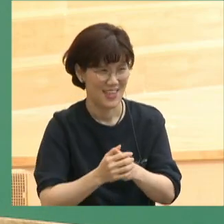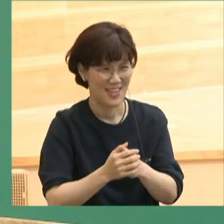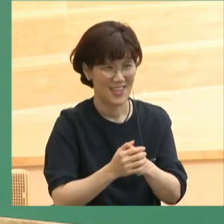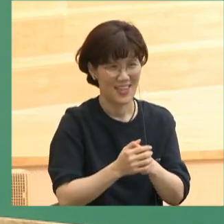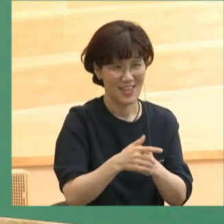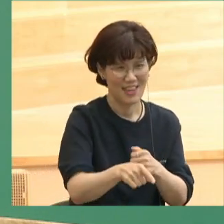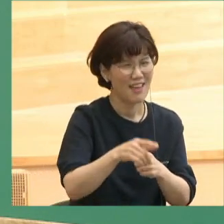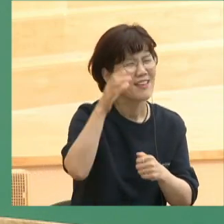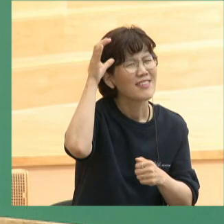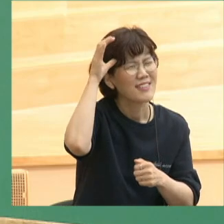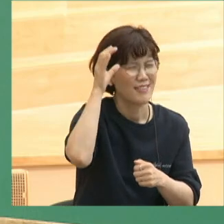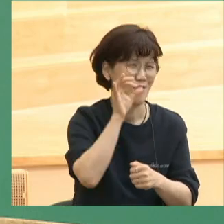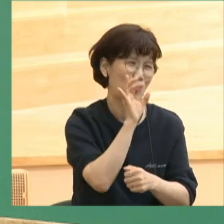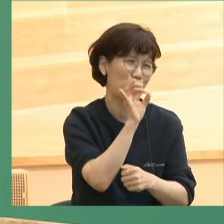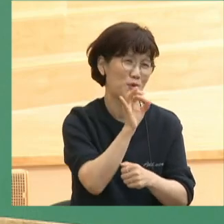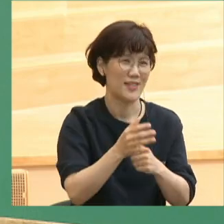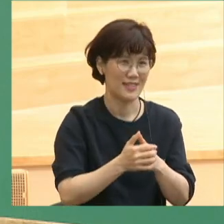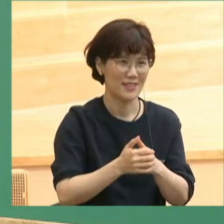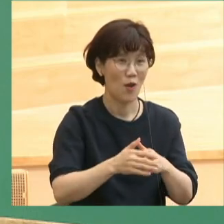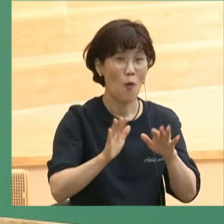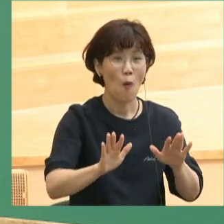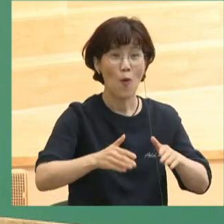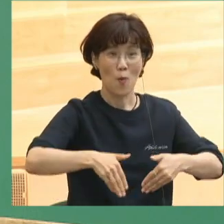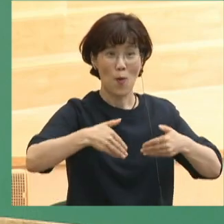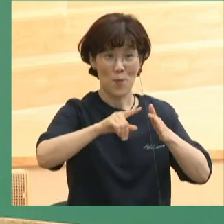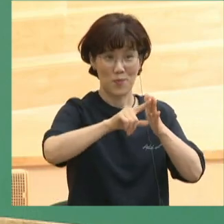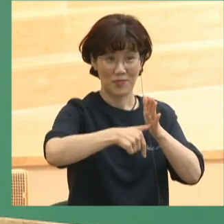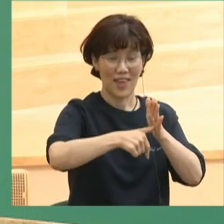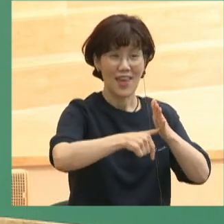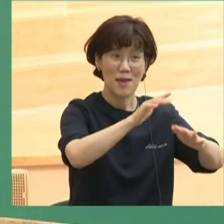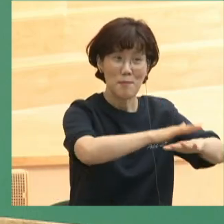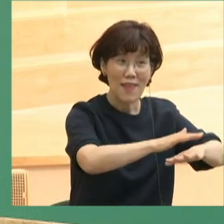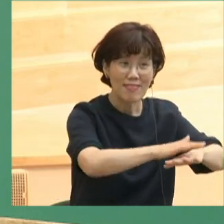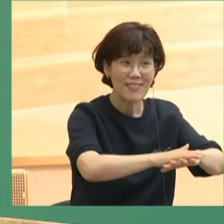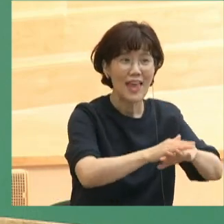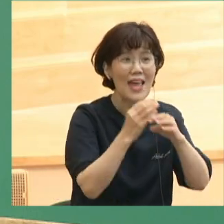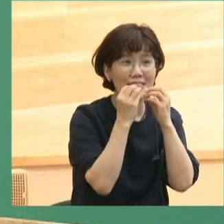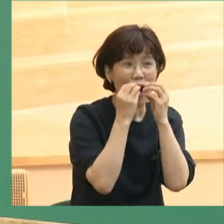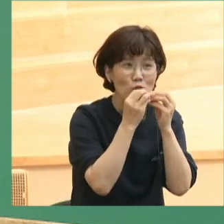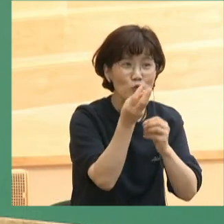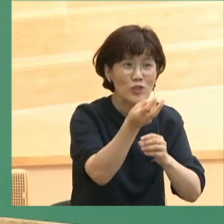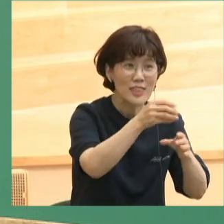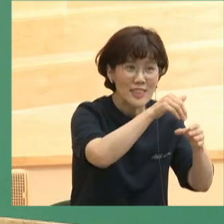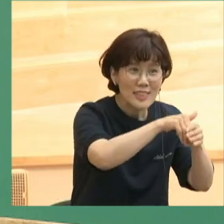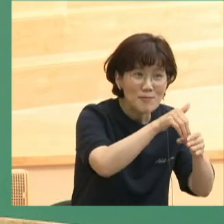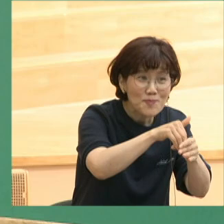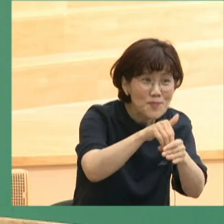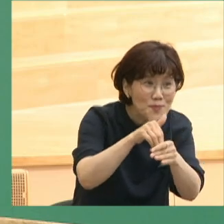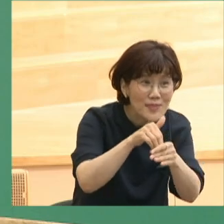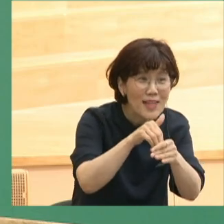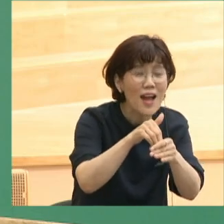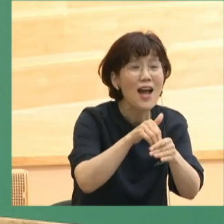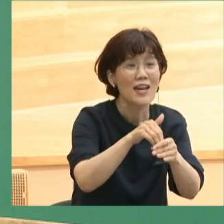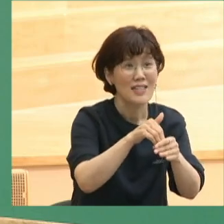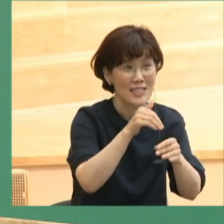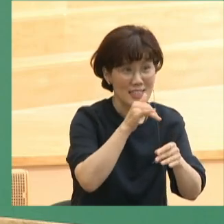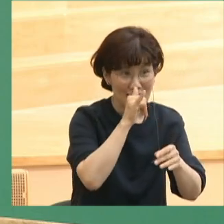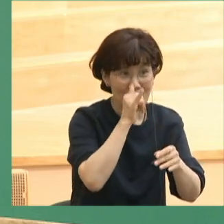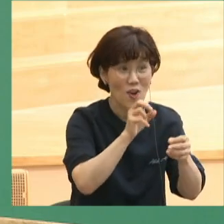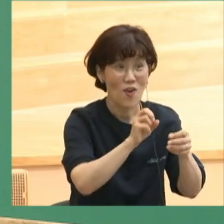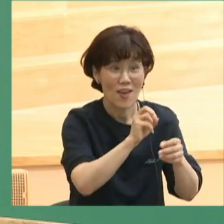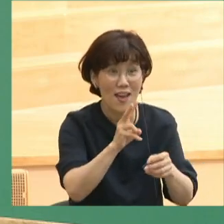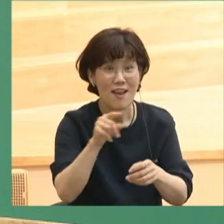기대할 수가 없죠. 하다못해 올봄에 텃밭에 상추 씨라도 심고 아니면 모종이라도 갖다